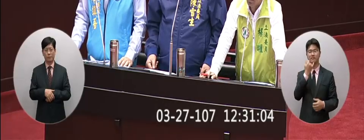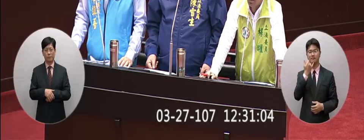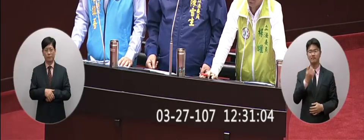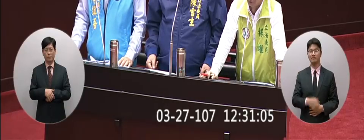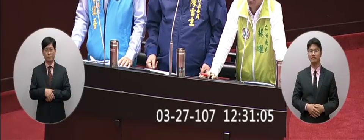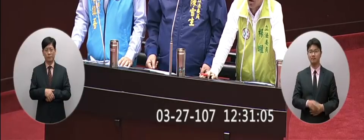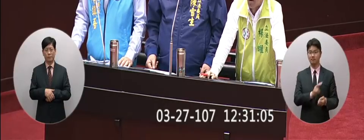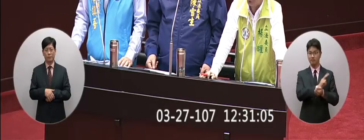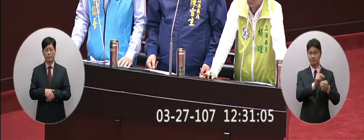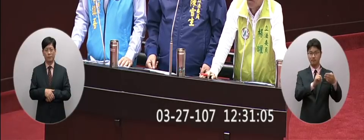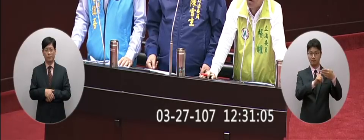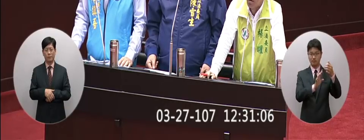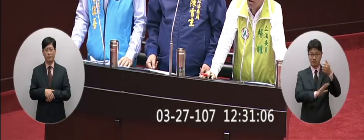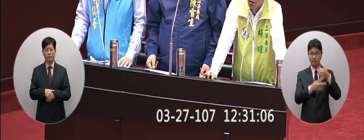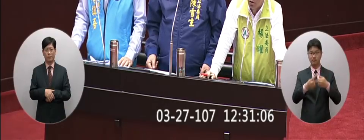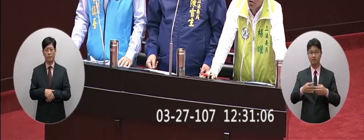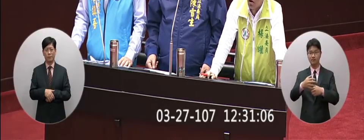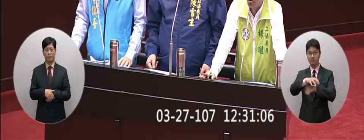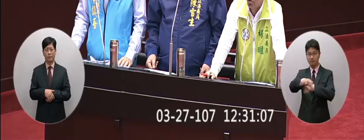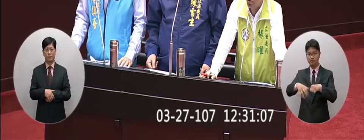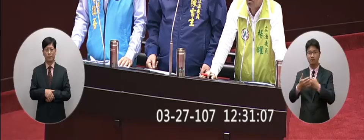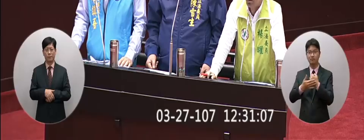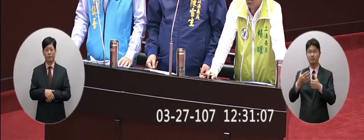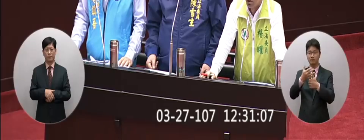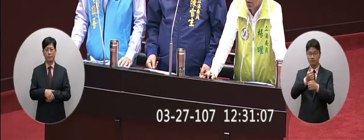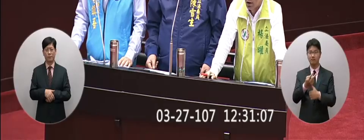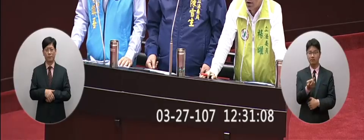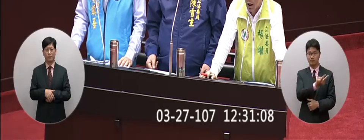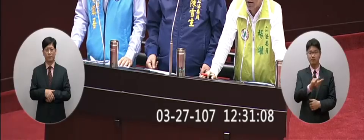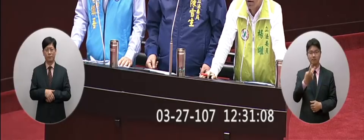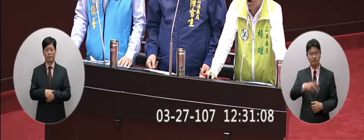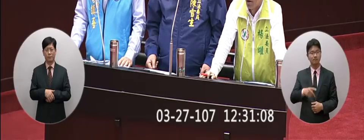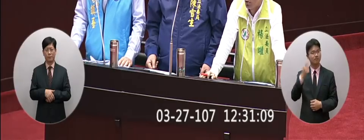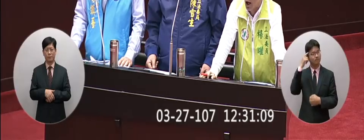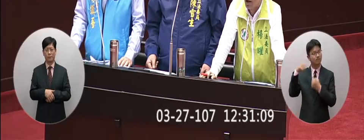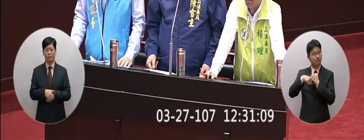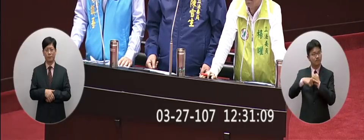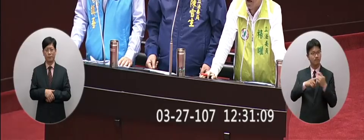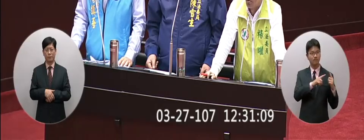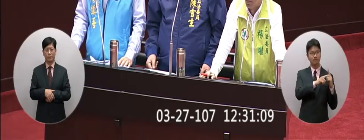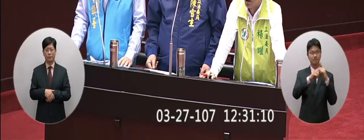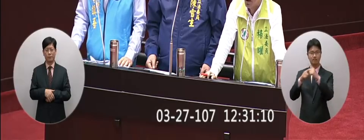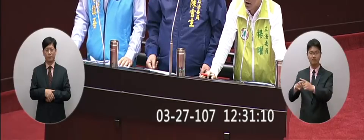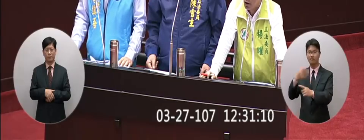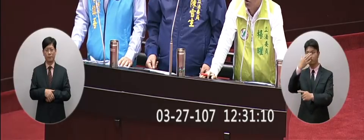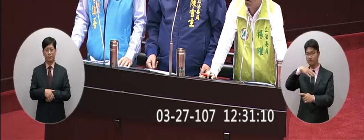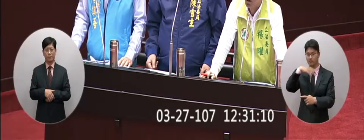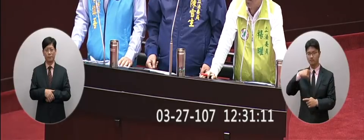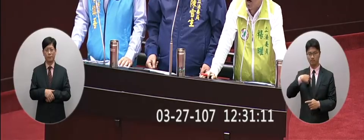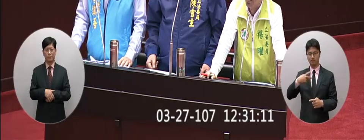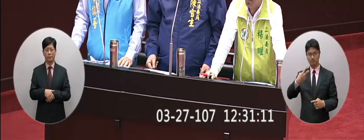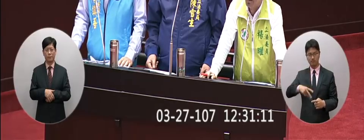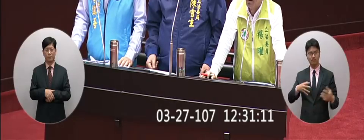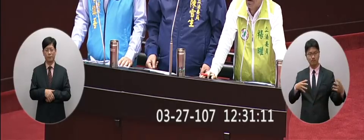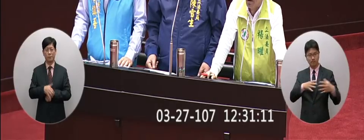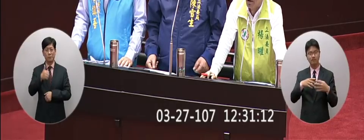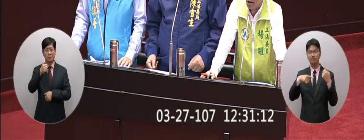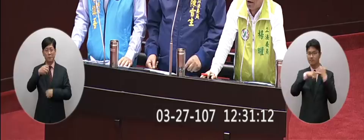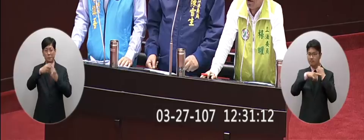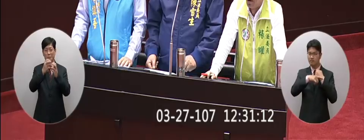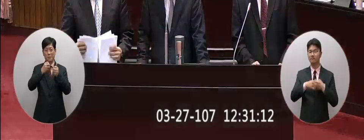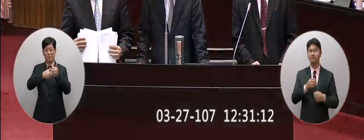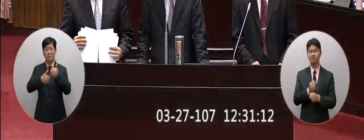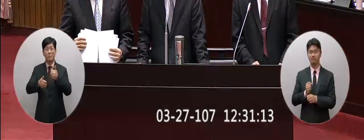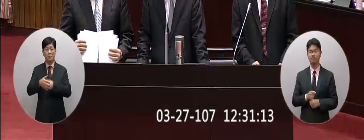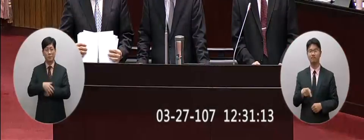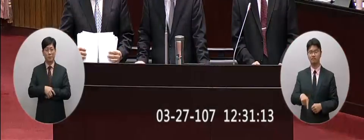委跟环保署那边共同去找个时间到澎湖来，我们大家一起做？好不好？ 感谢杨委员